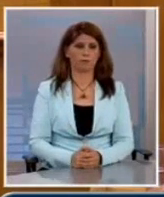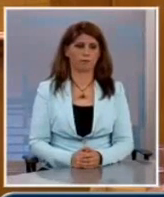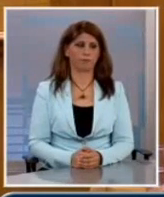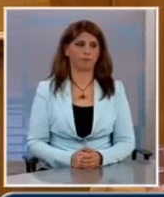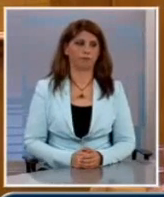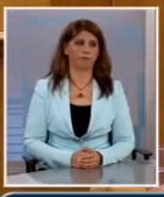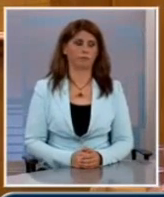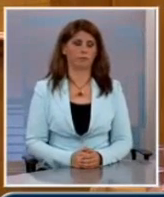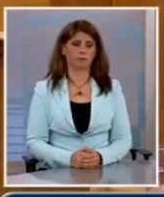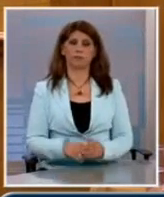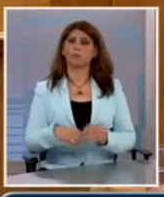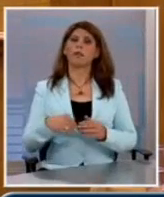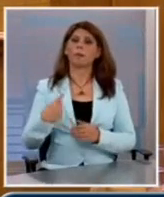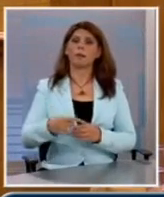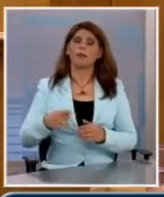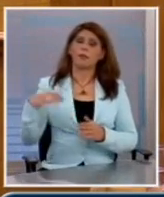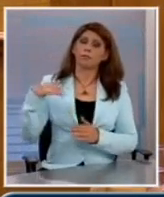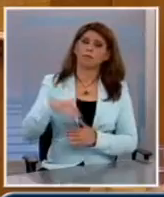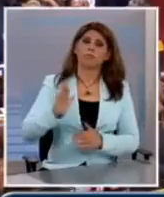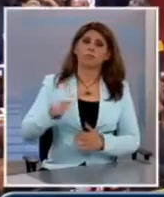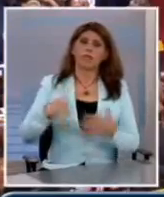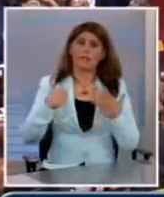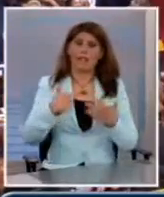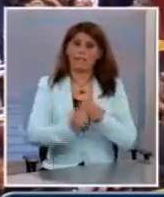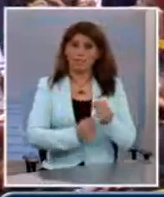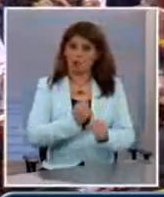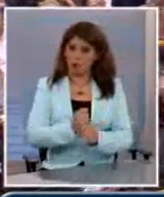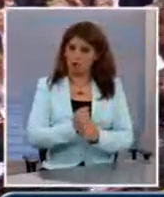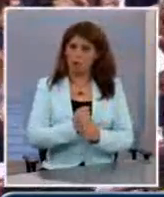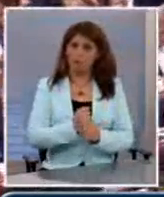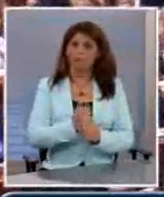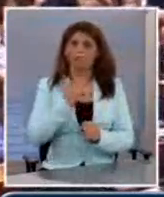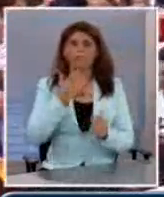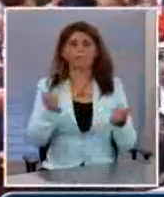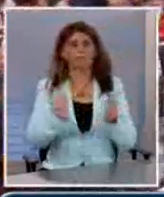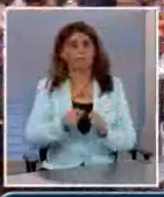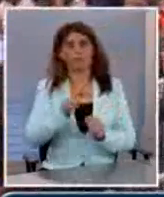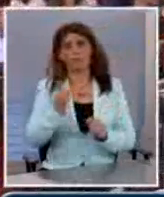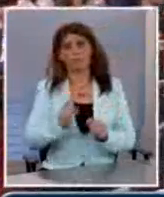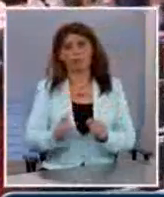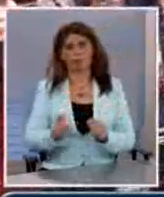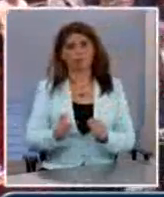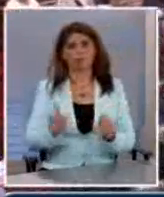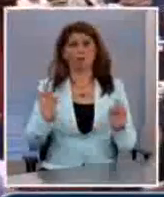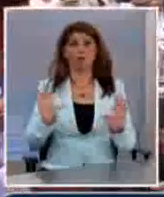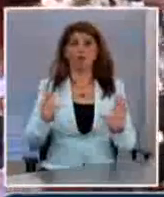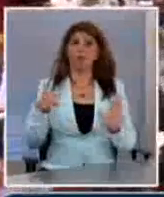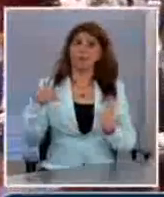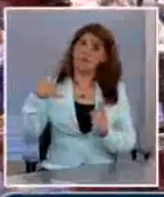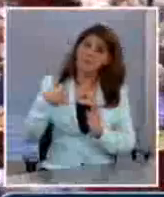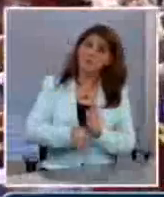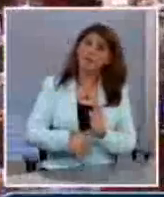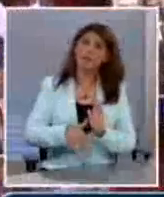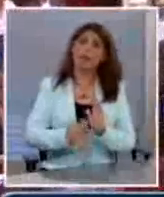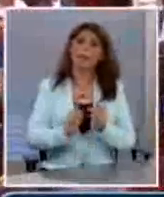Μετά την ύφεση των τελευταίων 6 ετών, είναι αδύνατο να επιζήσει χωρίς μια βαθιά